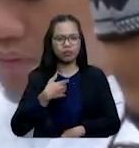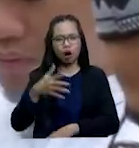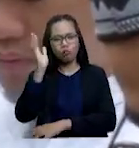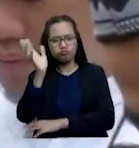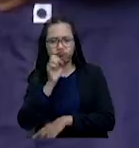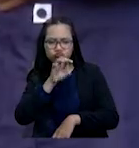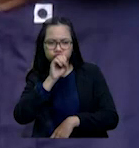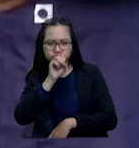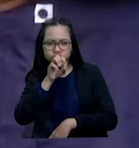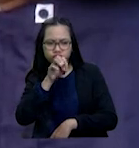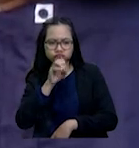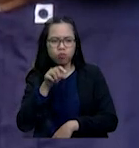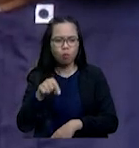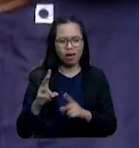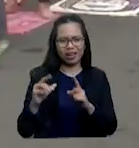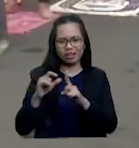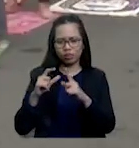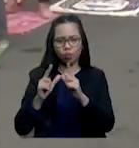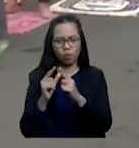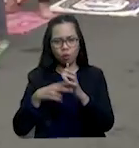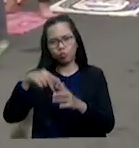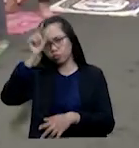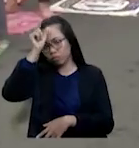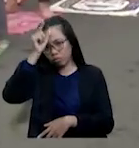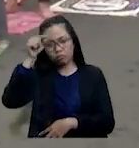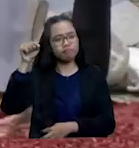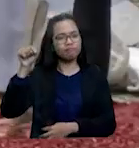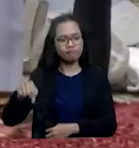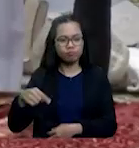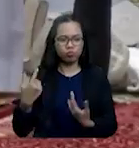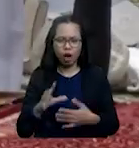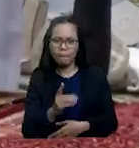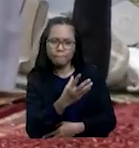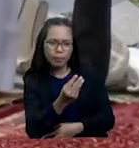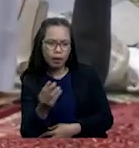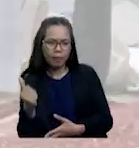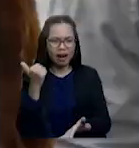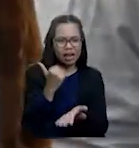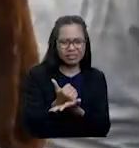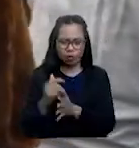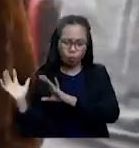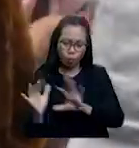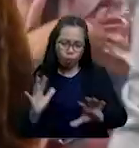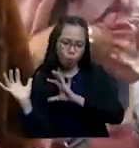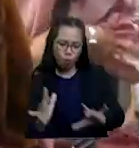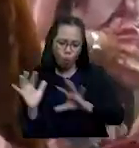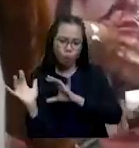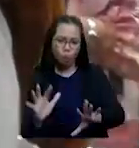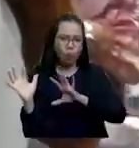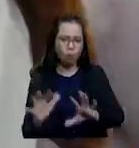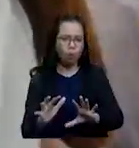Ridwan. Warga yang datang ke Masjid Al-Huda dari berbagai lokasi di Jakarta. Kalau dari segi organisasi